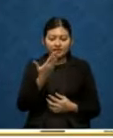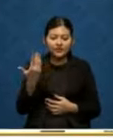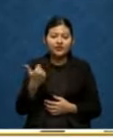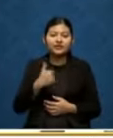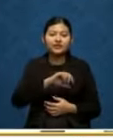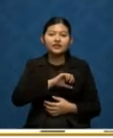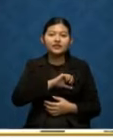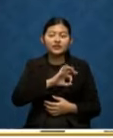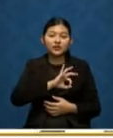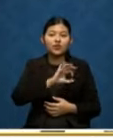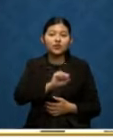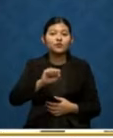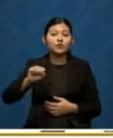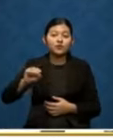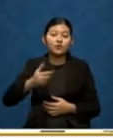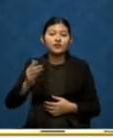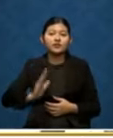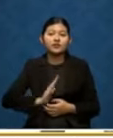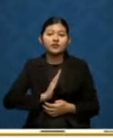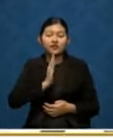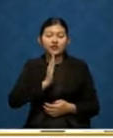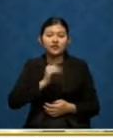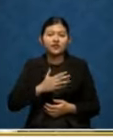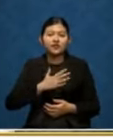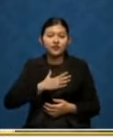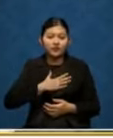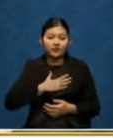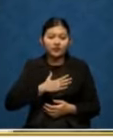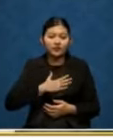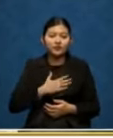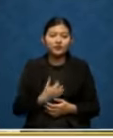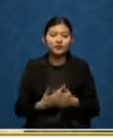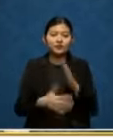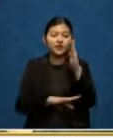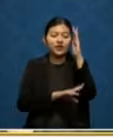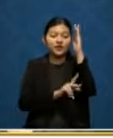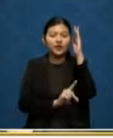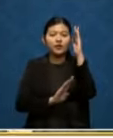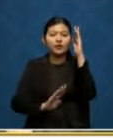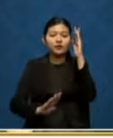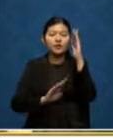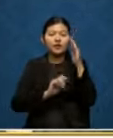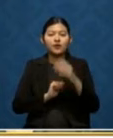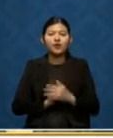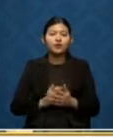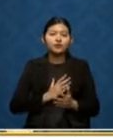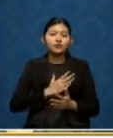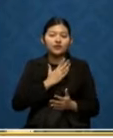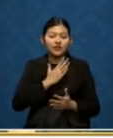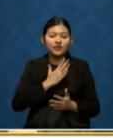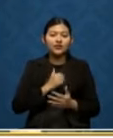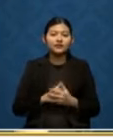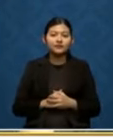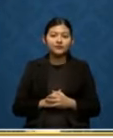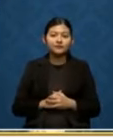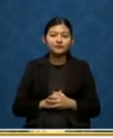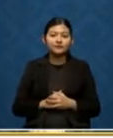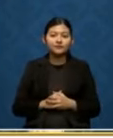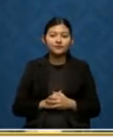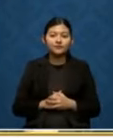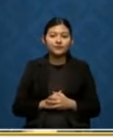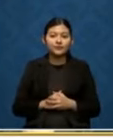ศิริพงษ์เกี่ยวข้องสมาชิกสภาผู้แทนราษฎรจังหวัดกระบี่เขต 2พรรคภูมิใจไทยครับก่อนอื่นขออนุญาต